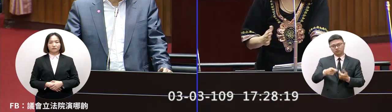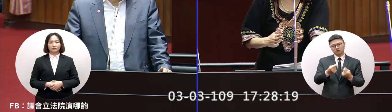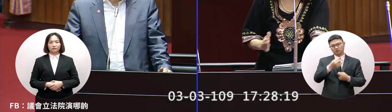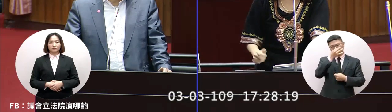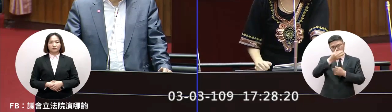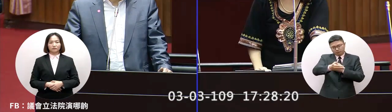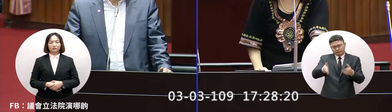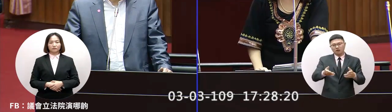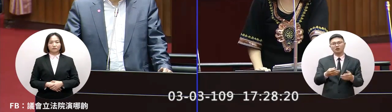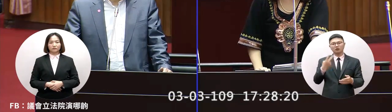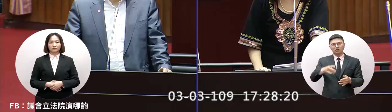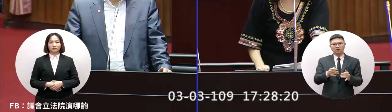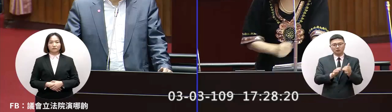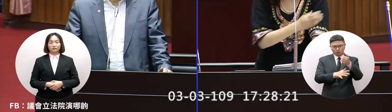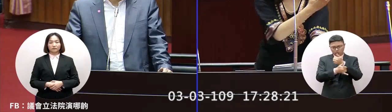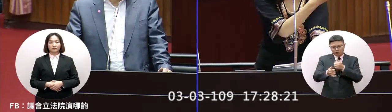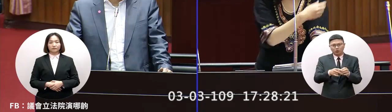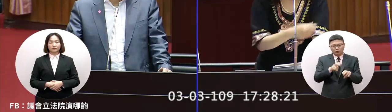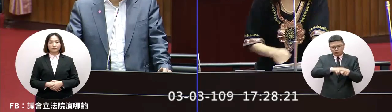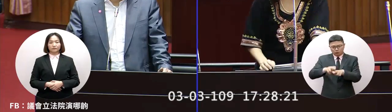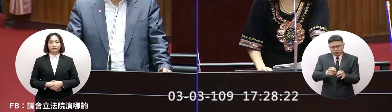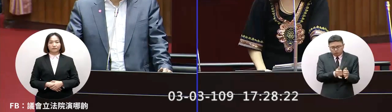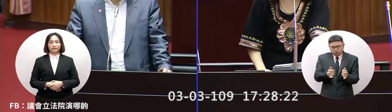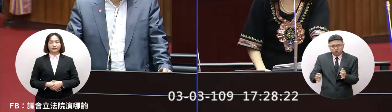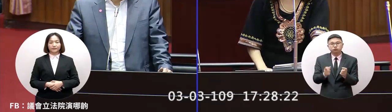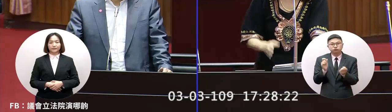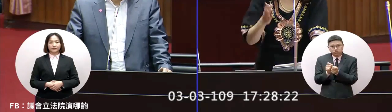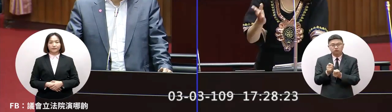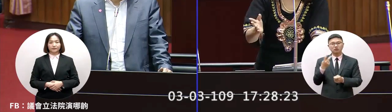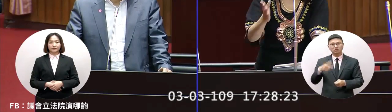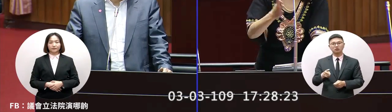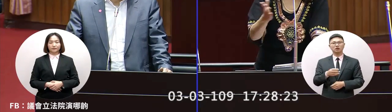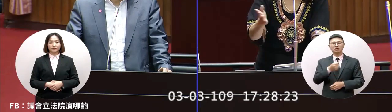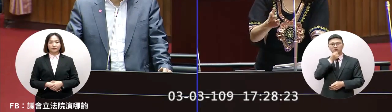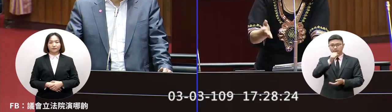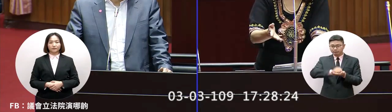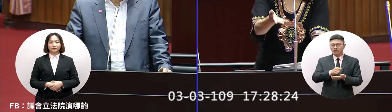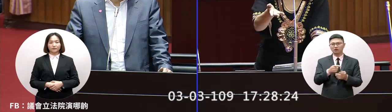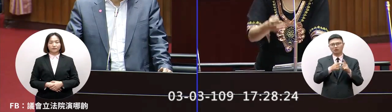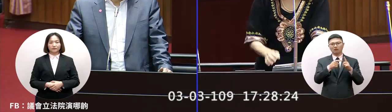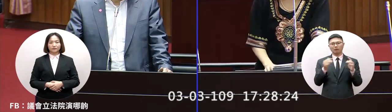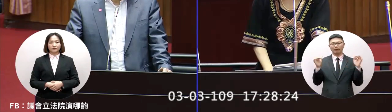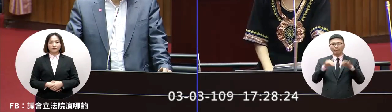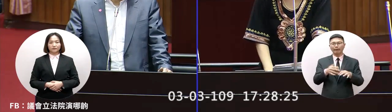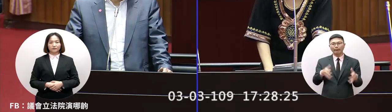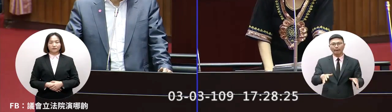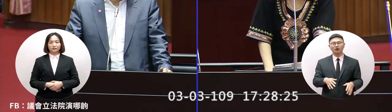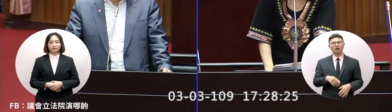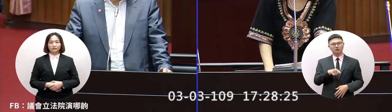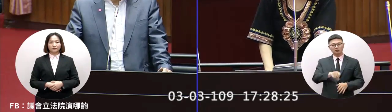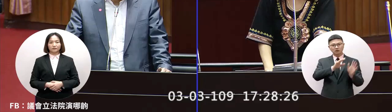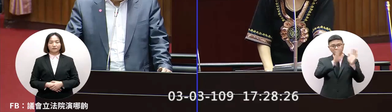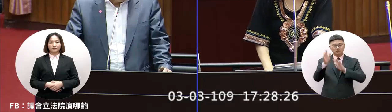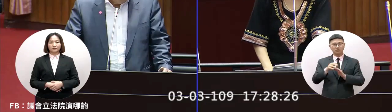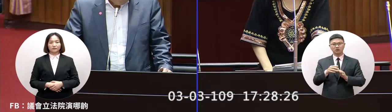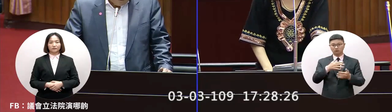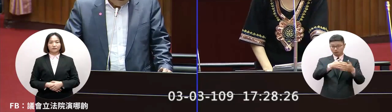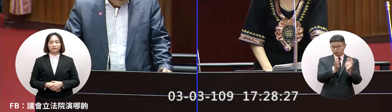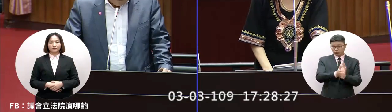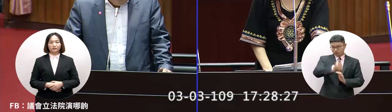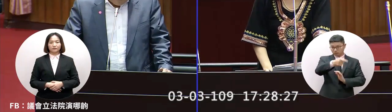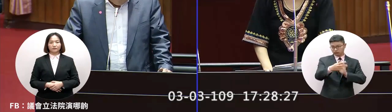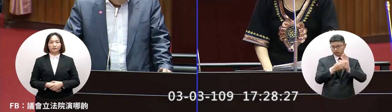委员跟委员坐的其实蛮靠近的，然后很多的媒体朋友。那像子像类似像这样情形，请部长告诉我们一